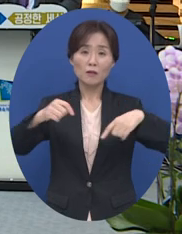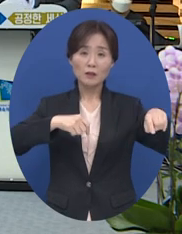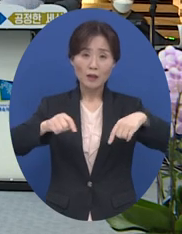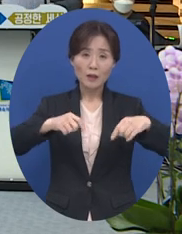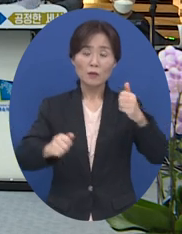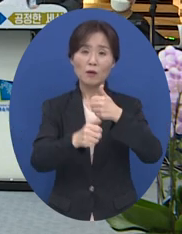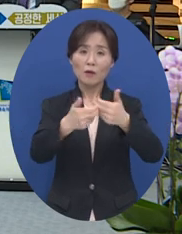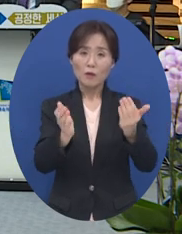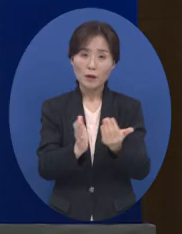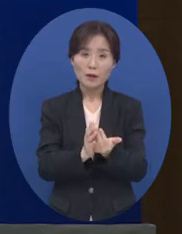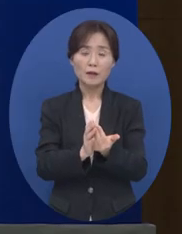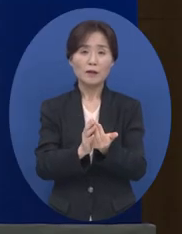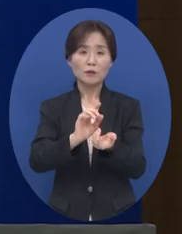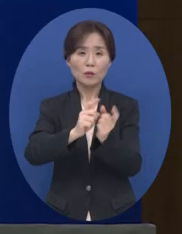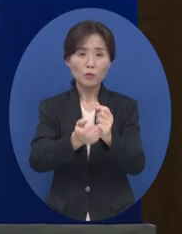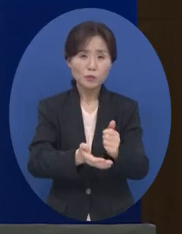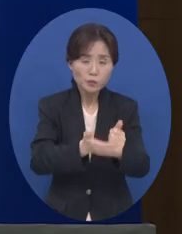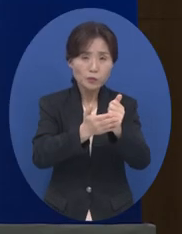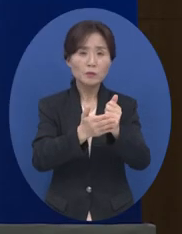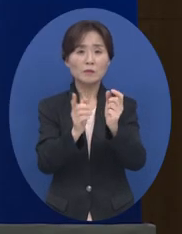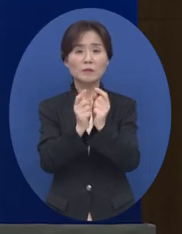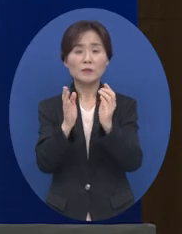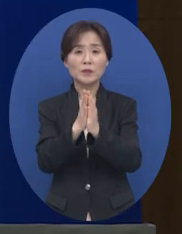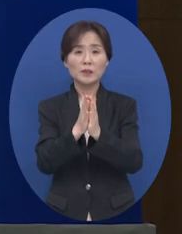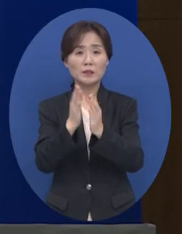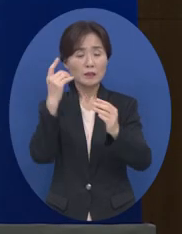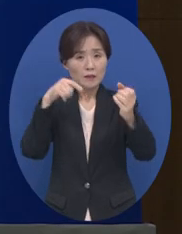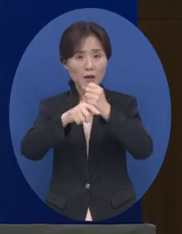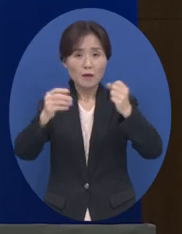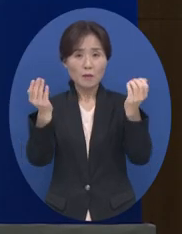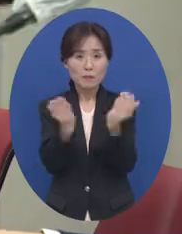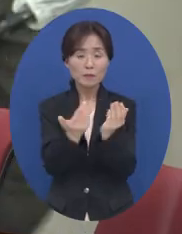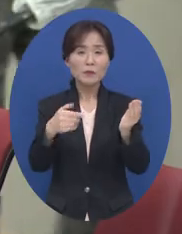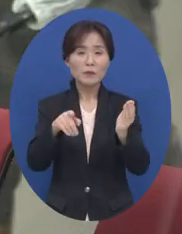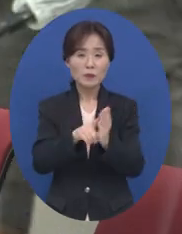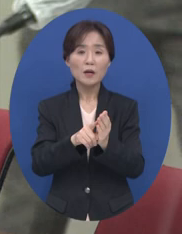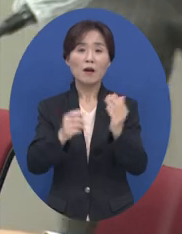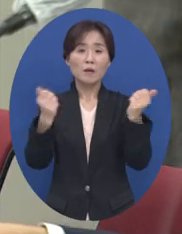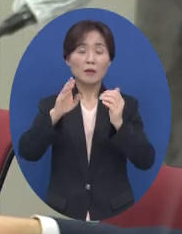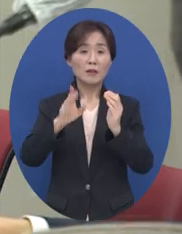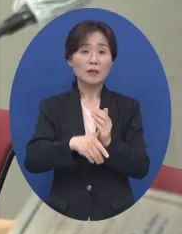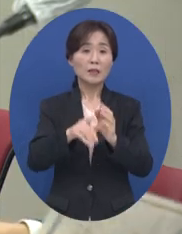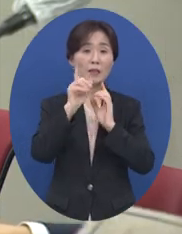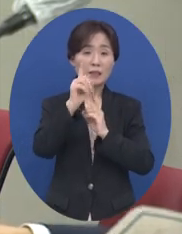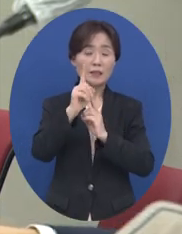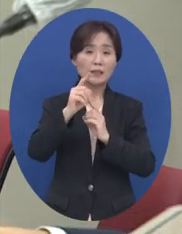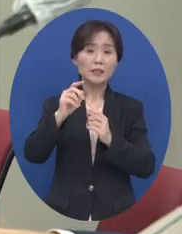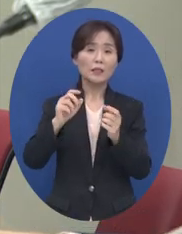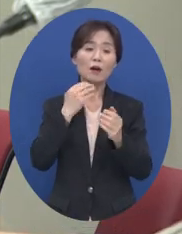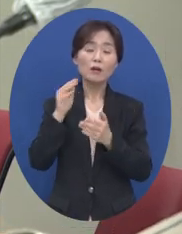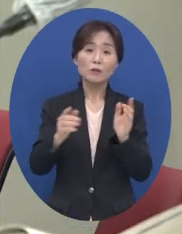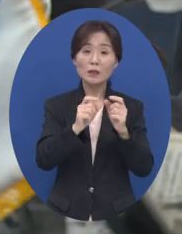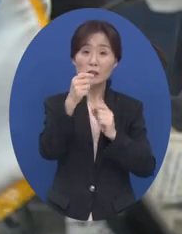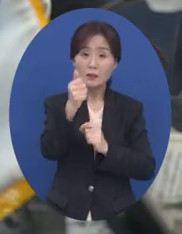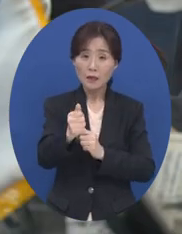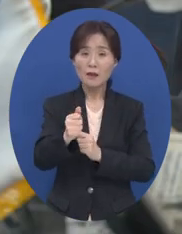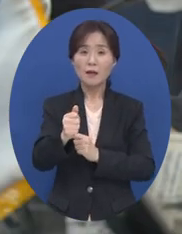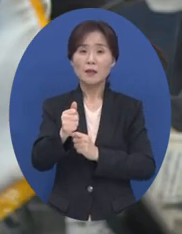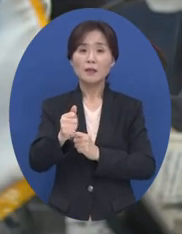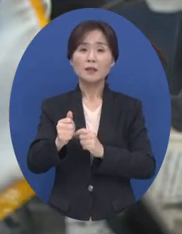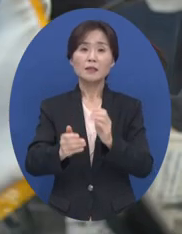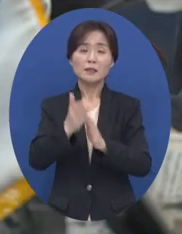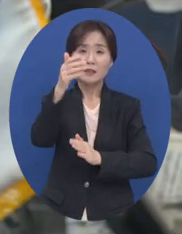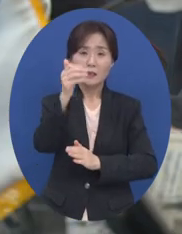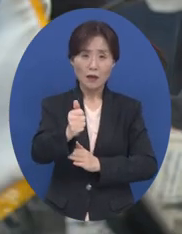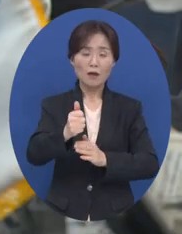상호 존중하고 실질적인 협치를 하기 위한 이날 정책협력위원회엔 이재명 경기도지사와 안병용